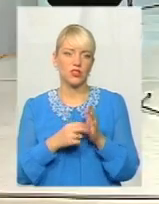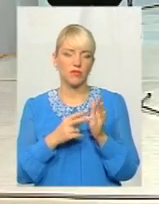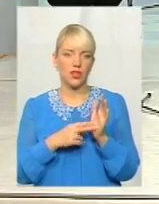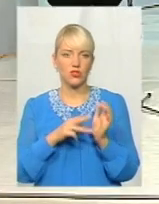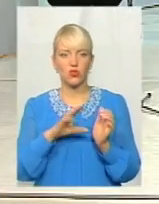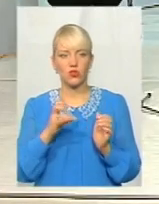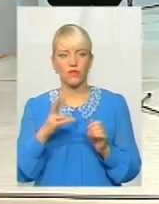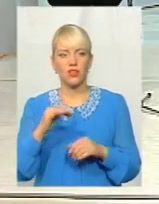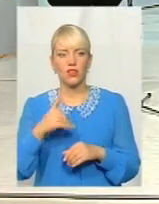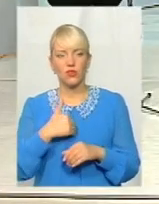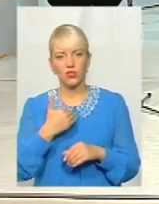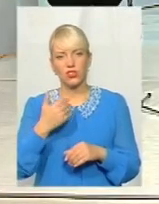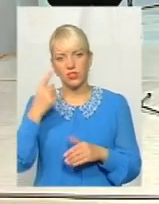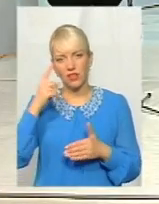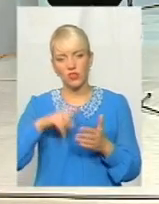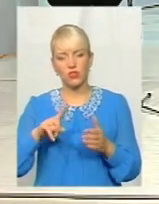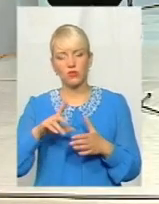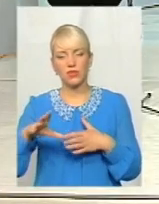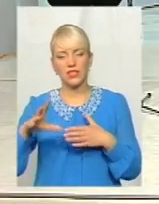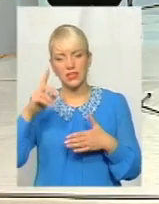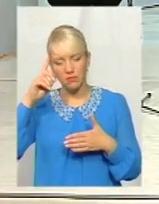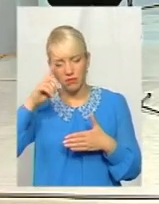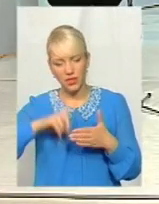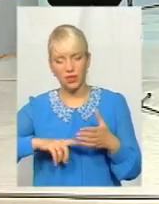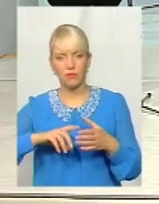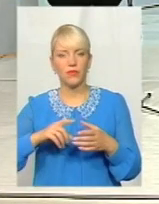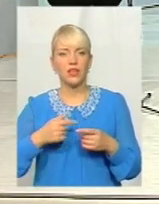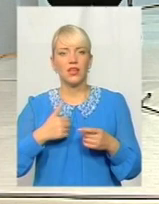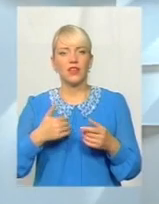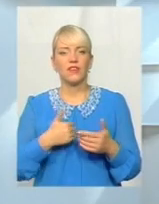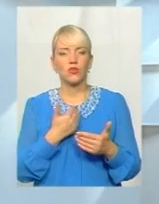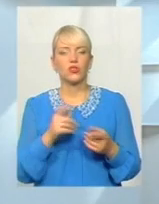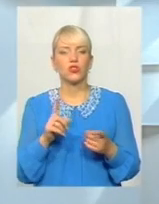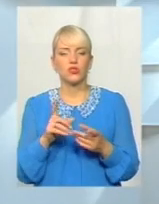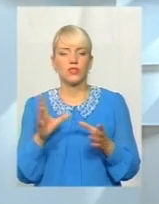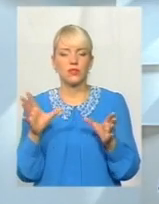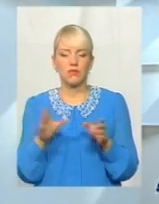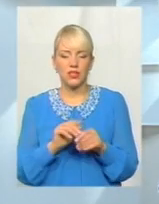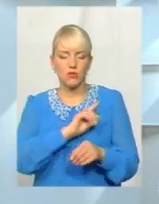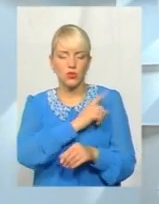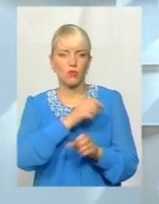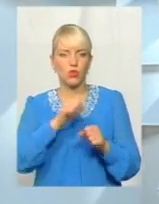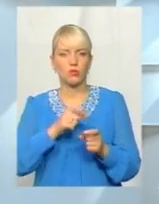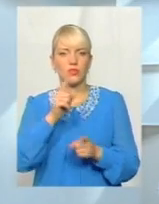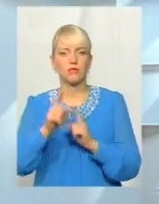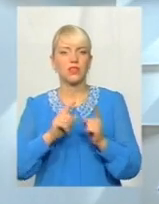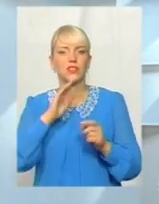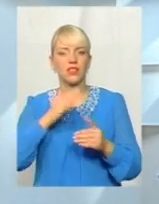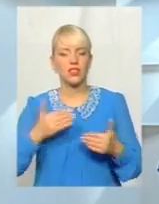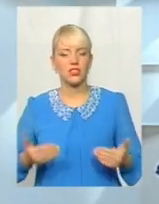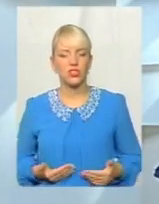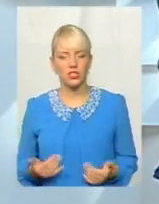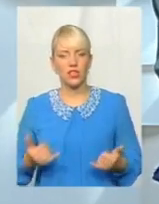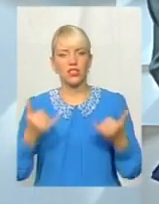хочеться вірити, що ми зможемо спільними зусиллями все-таки зробити те життя, змінити його сьогодні, щоб нашим